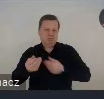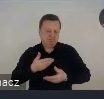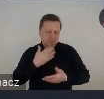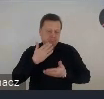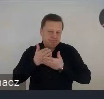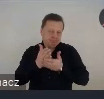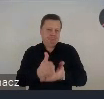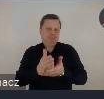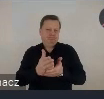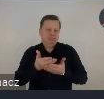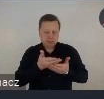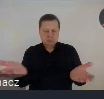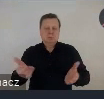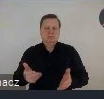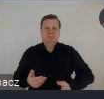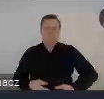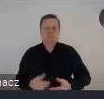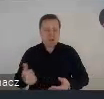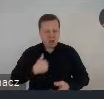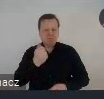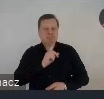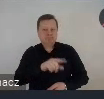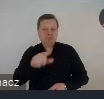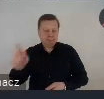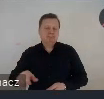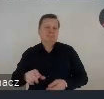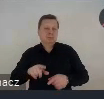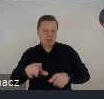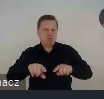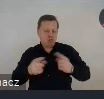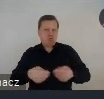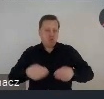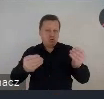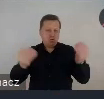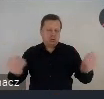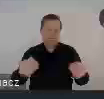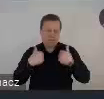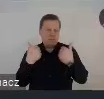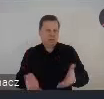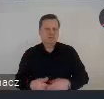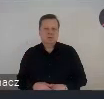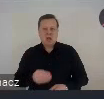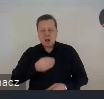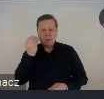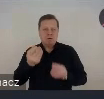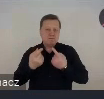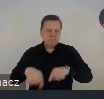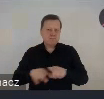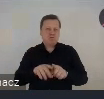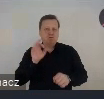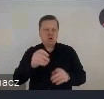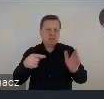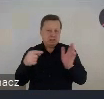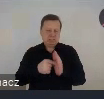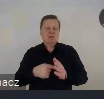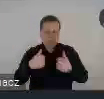tak żeby te organizacje mogły się rozwijać, mogły lepiej realizować swoje